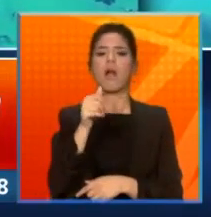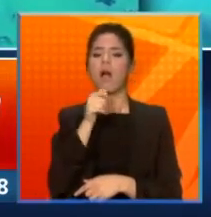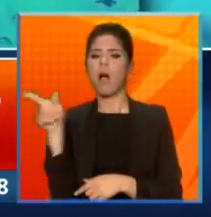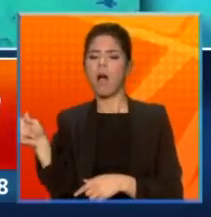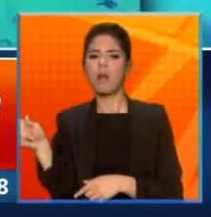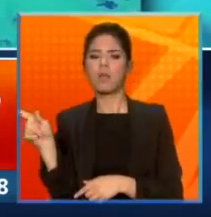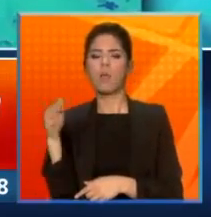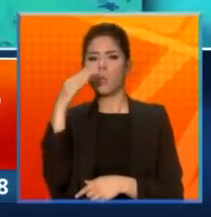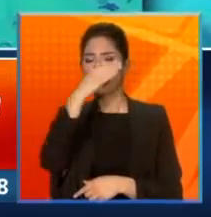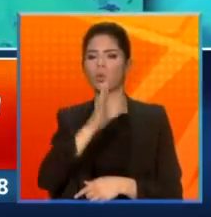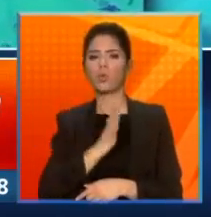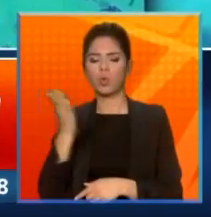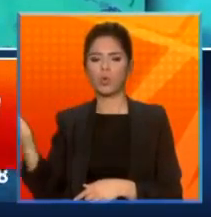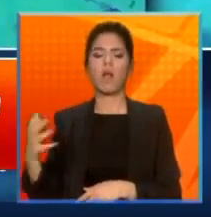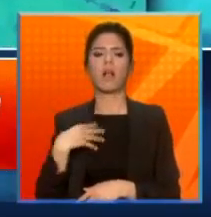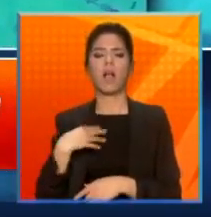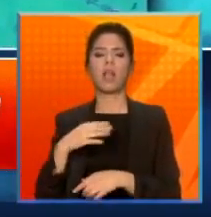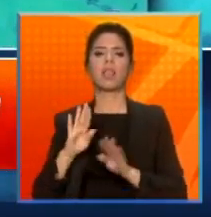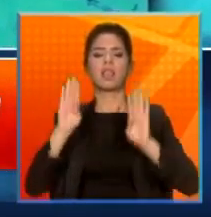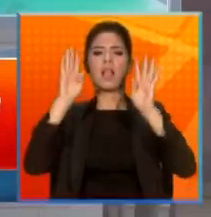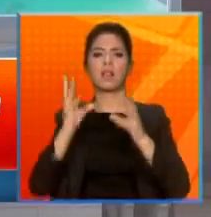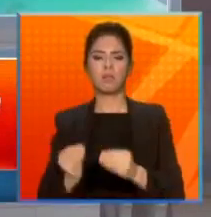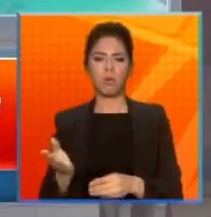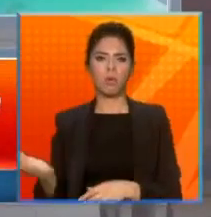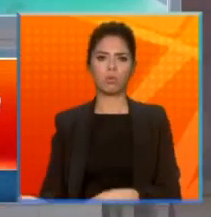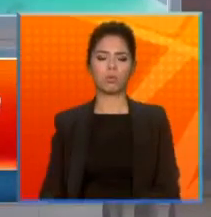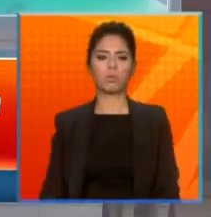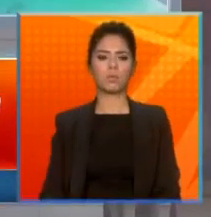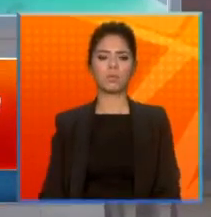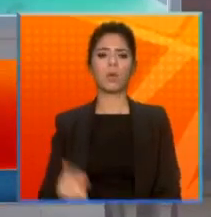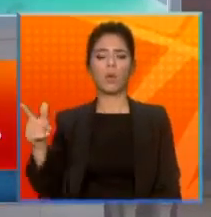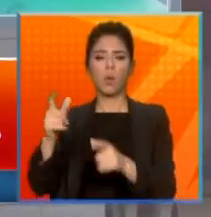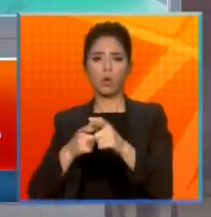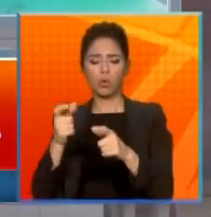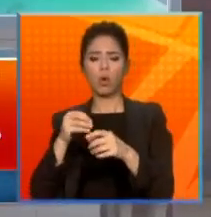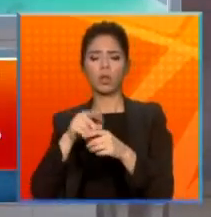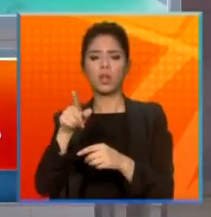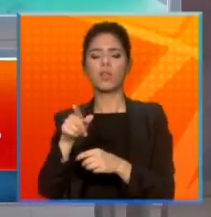madde bağımlısıydı. Polise teslim oldu. O sorguya alınırken Özlem